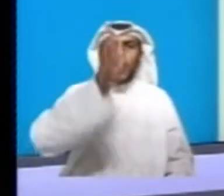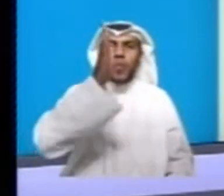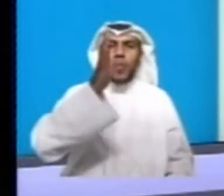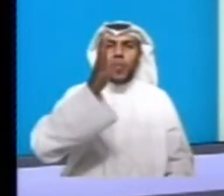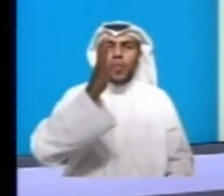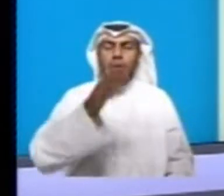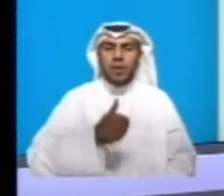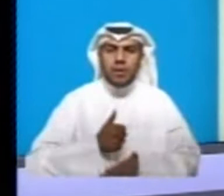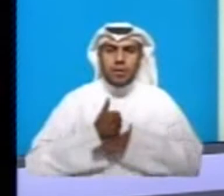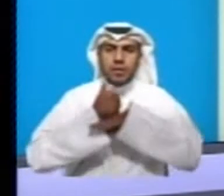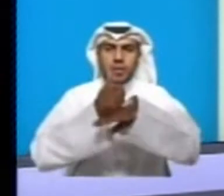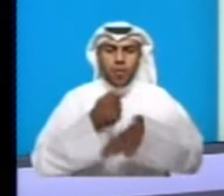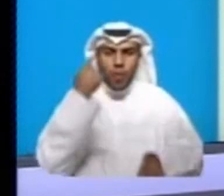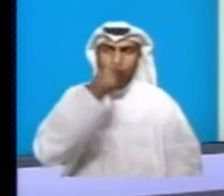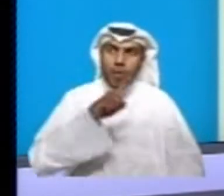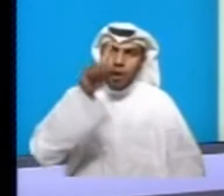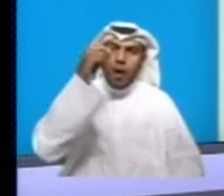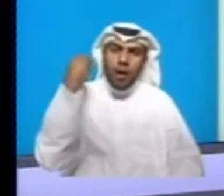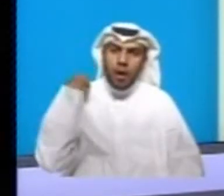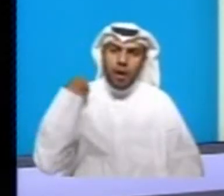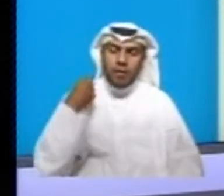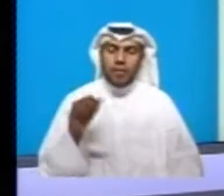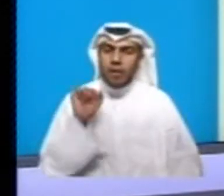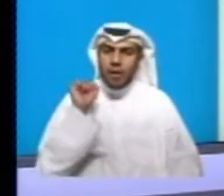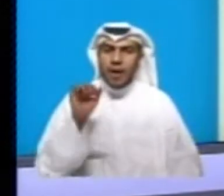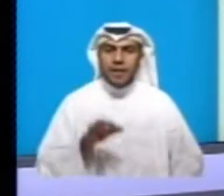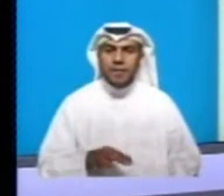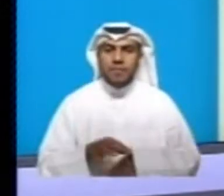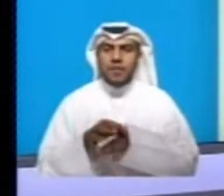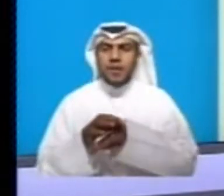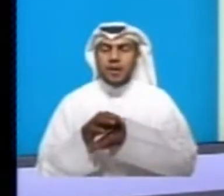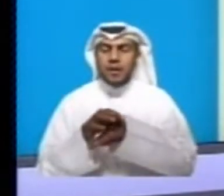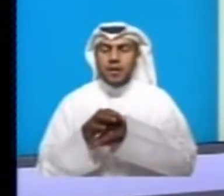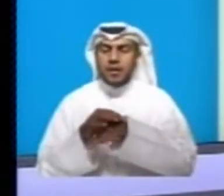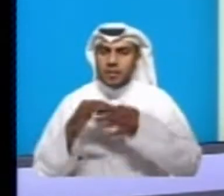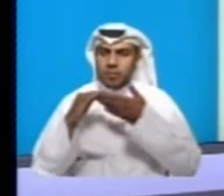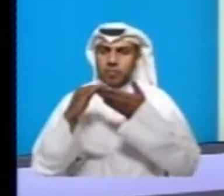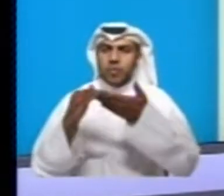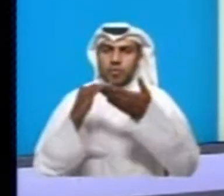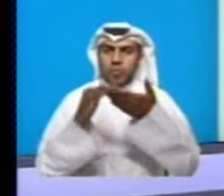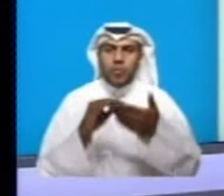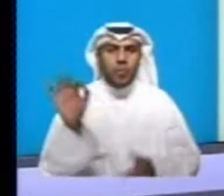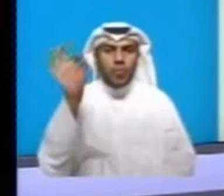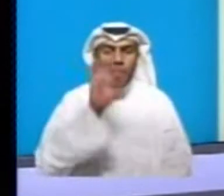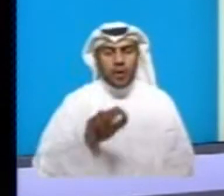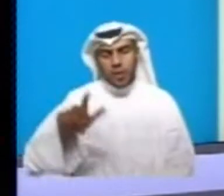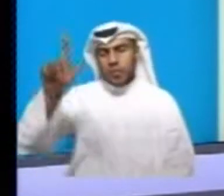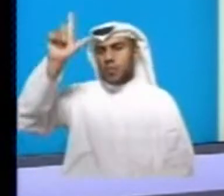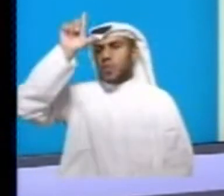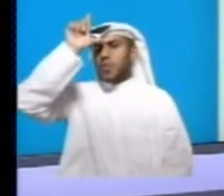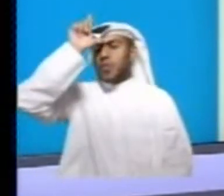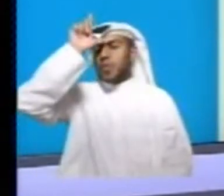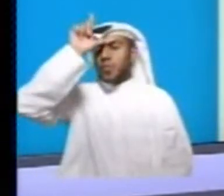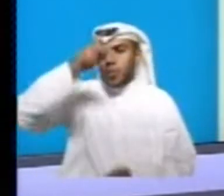الرحلات التطوعية التي تنفذها جمعية الإغاثة الإنسانية الكويتية والمتجهة إلى المملكة الأردنية